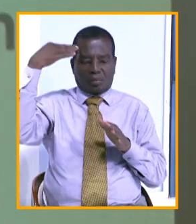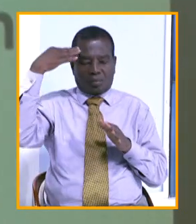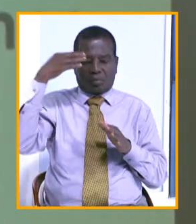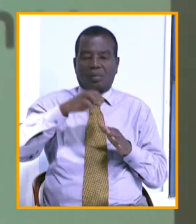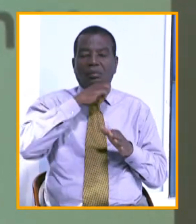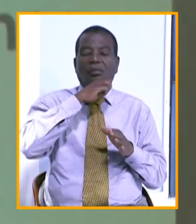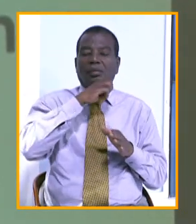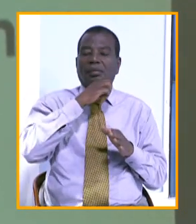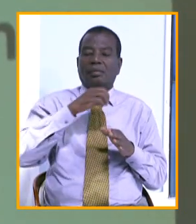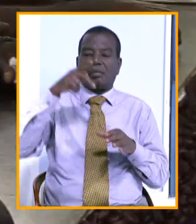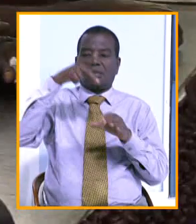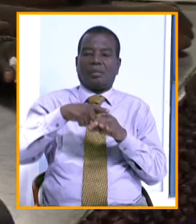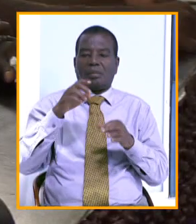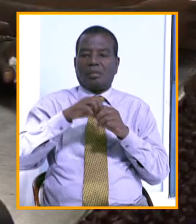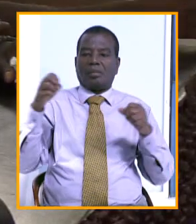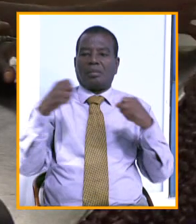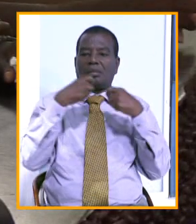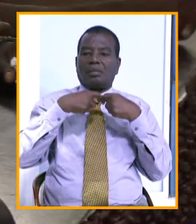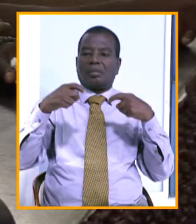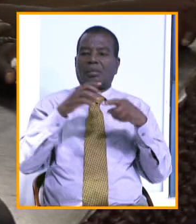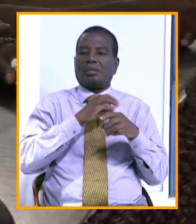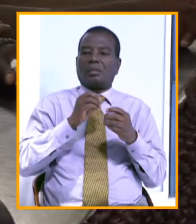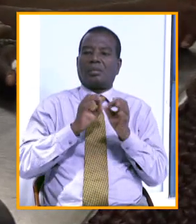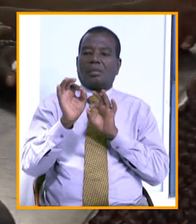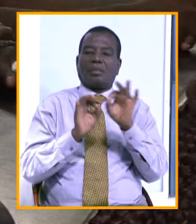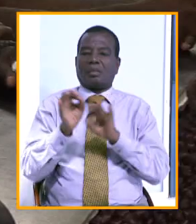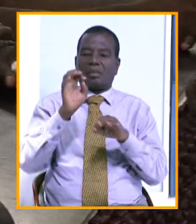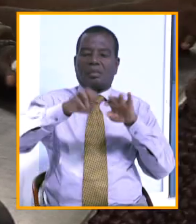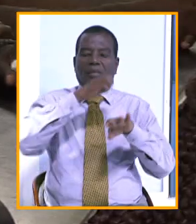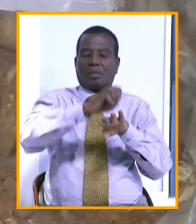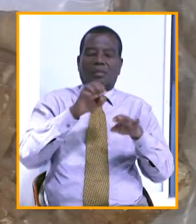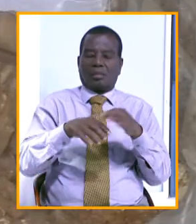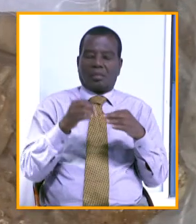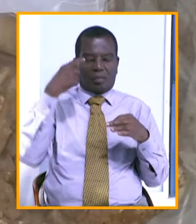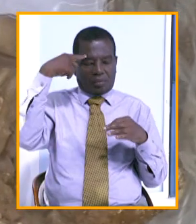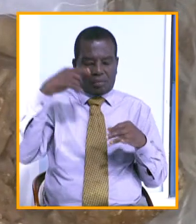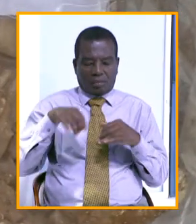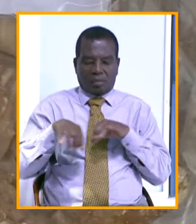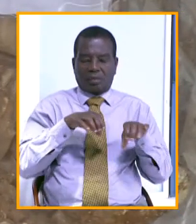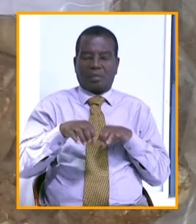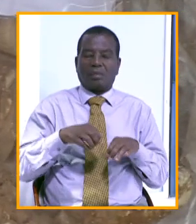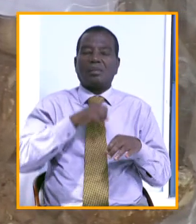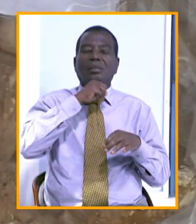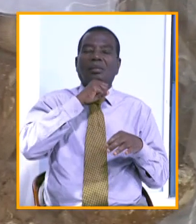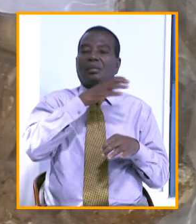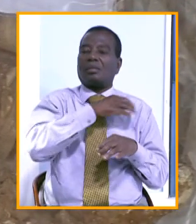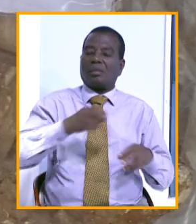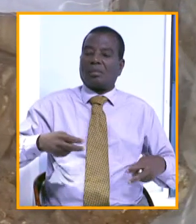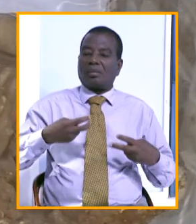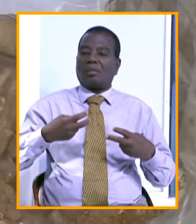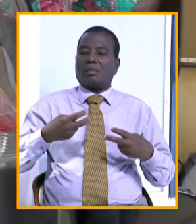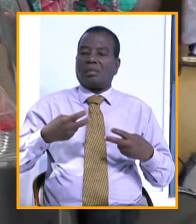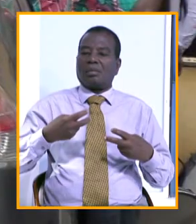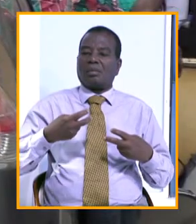des Mines, du Pétrole et de l'Énergie a traduit l'engagement du gouvernement à faire des mines un levier de